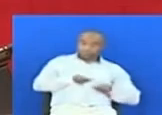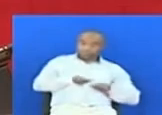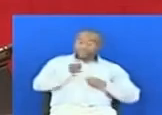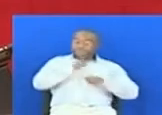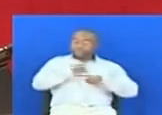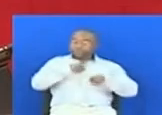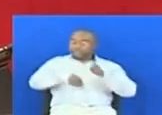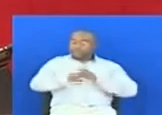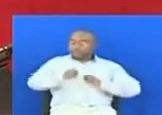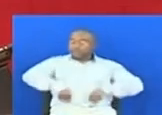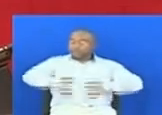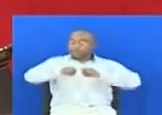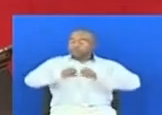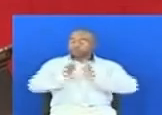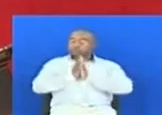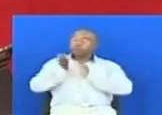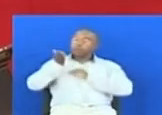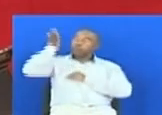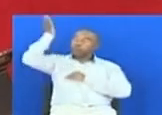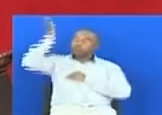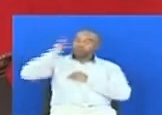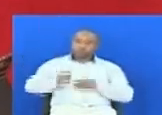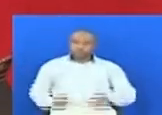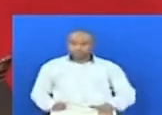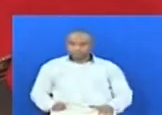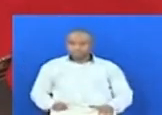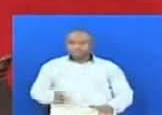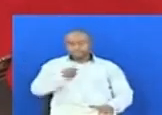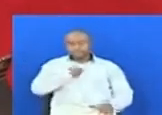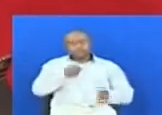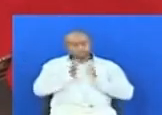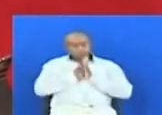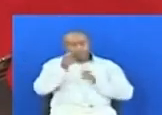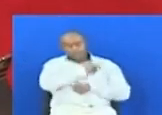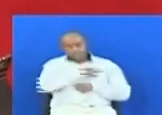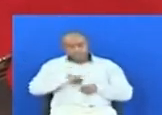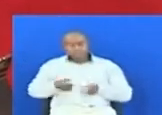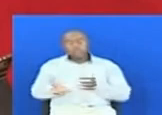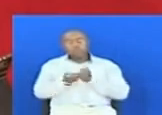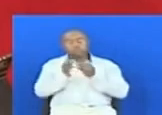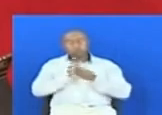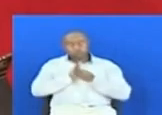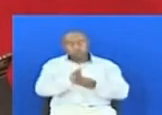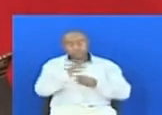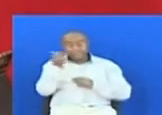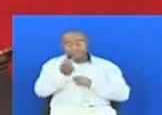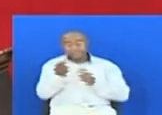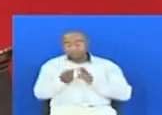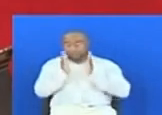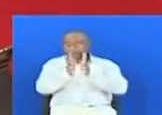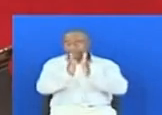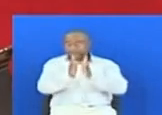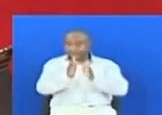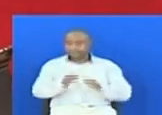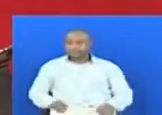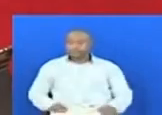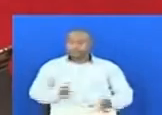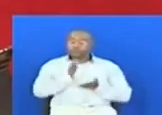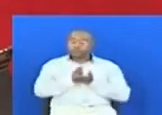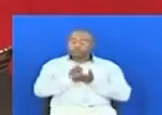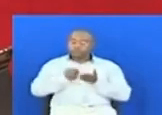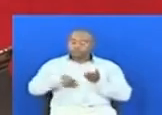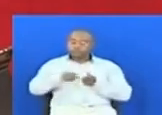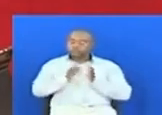Mungu kwamba tunaomba rais ambaye ataiongoza Tanzania iwe hivi ilivyo. Tunamshukuru sana